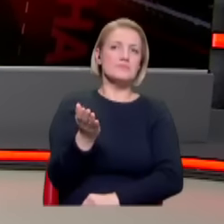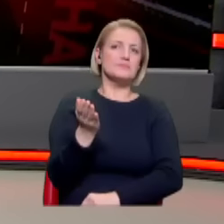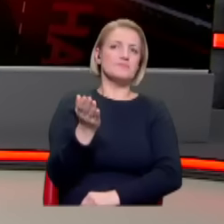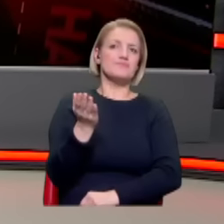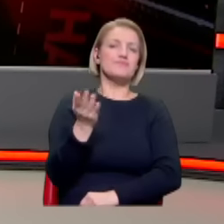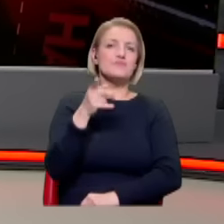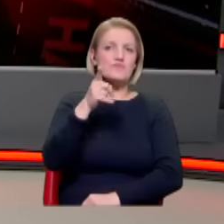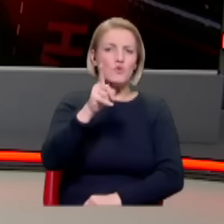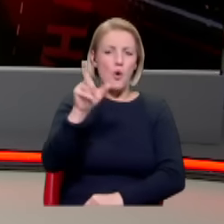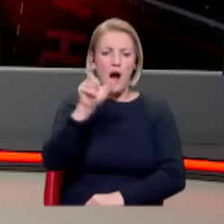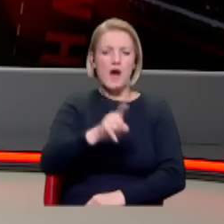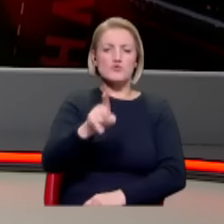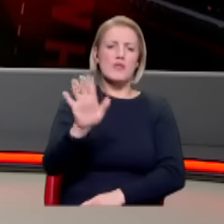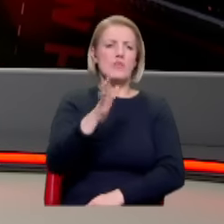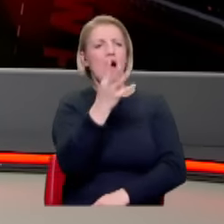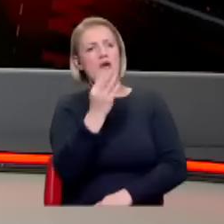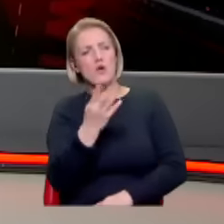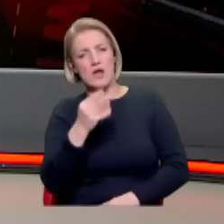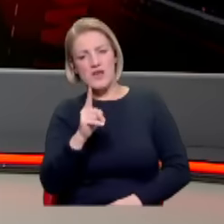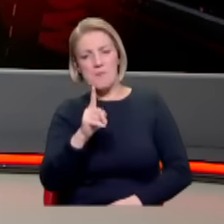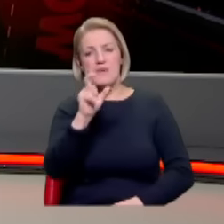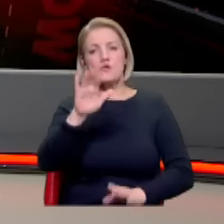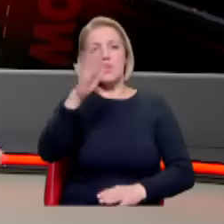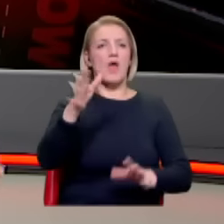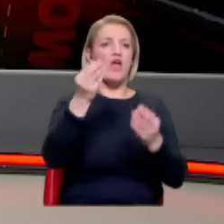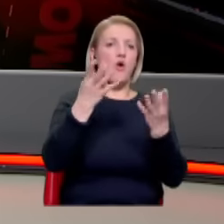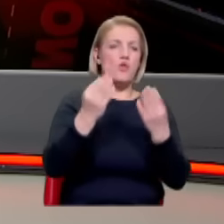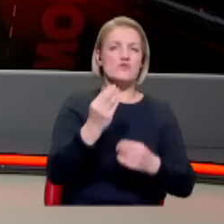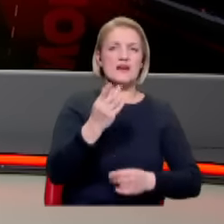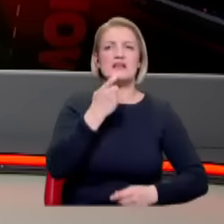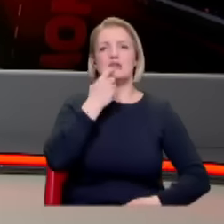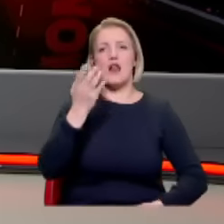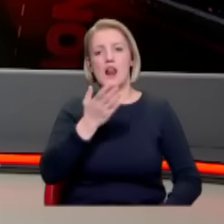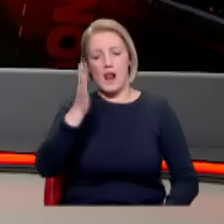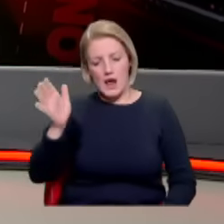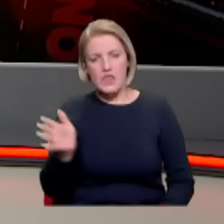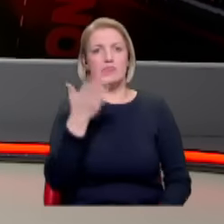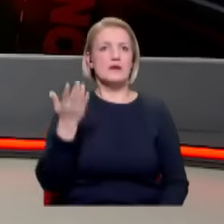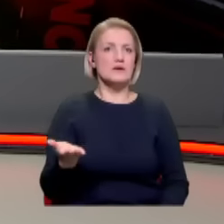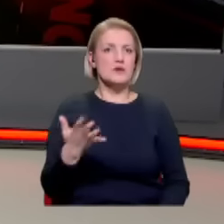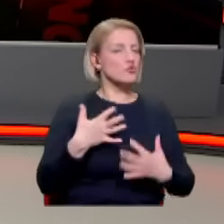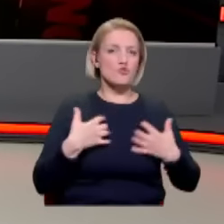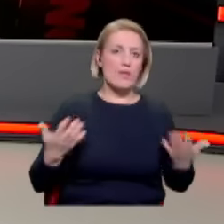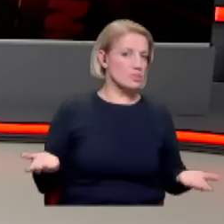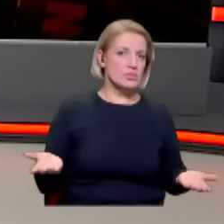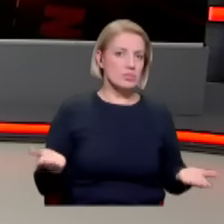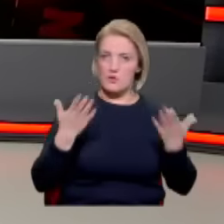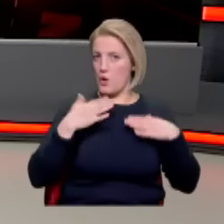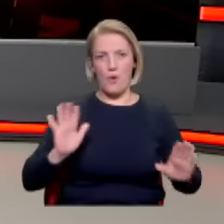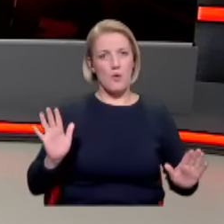Ve o ay şundan daha iyi olacak, bu ay bundan daha iyi olacak diye seneleri harcıyorlar. Güven